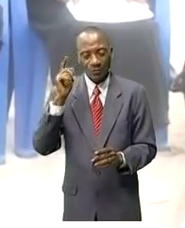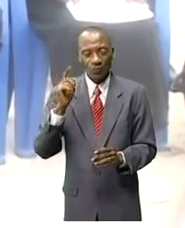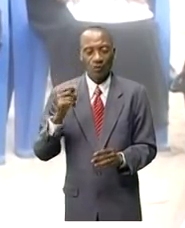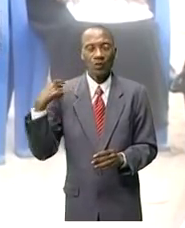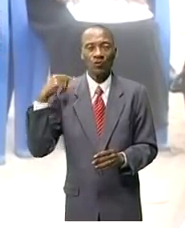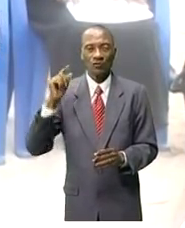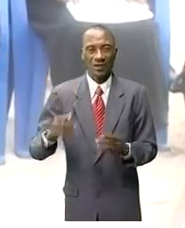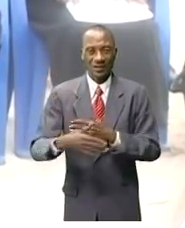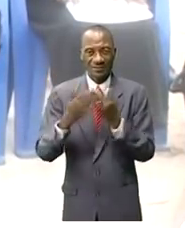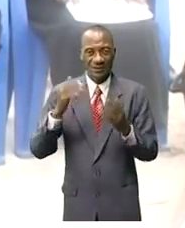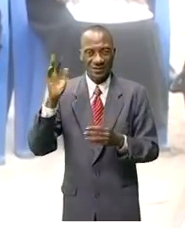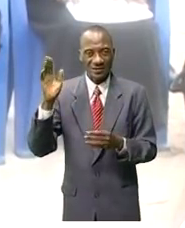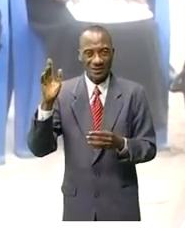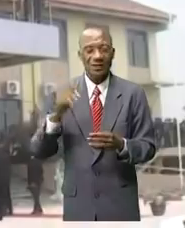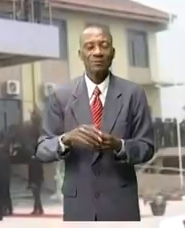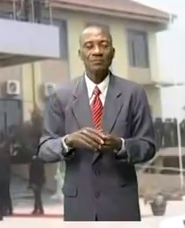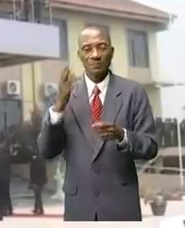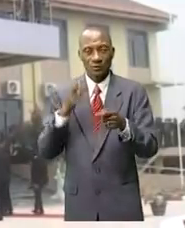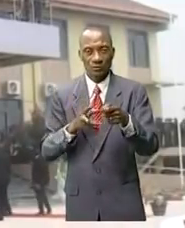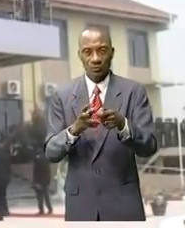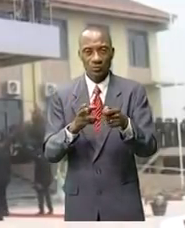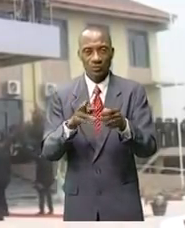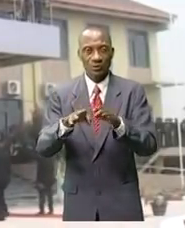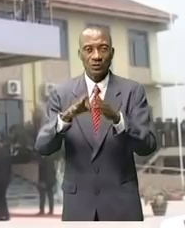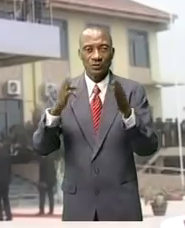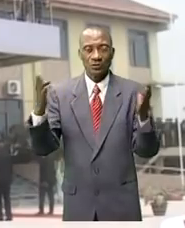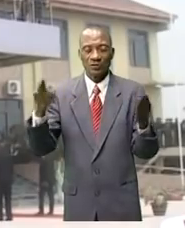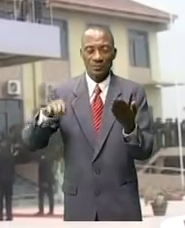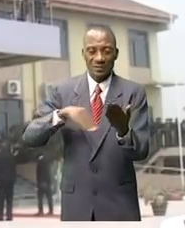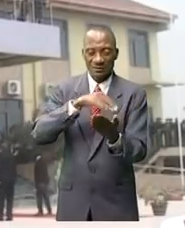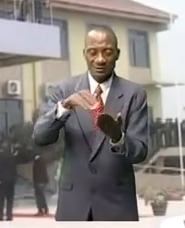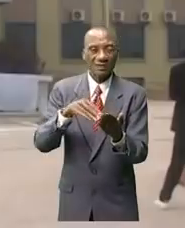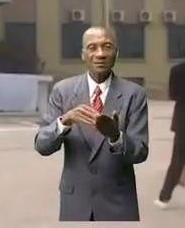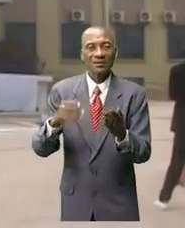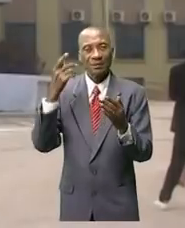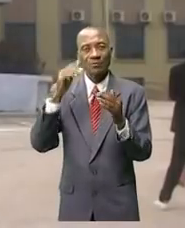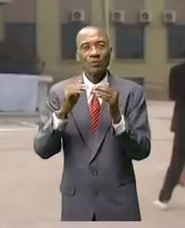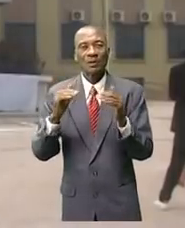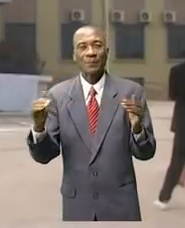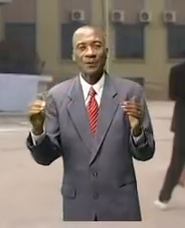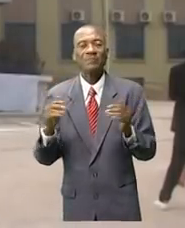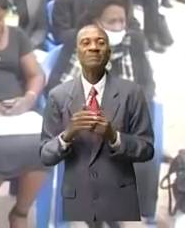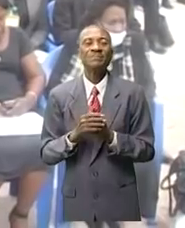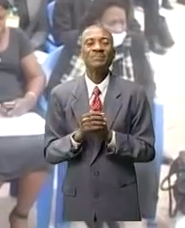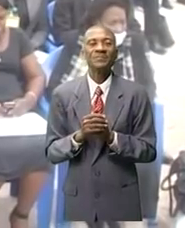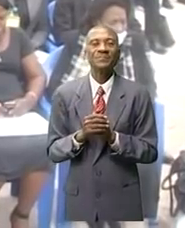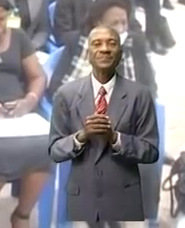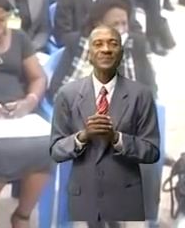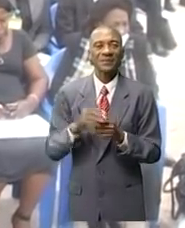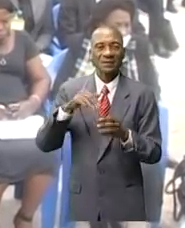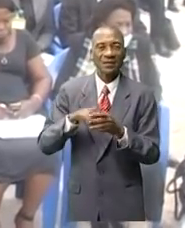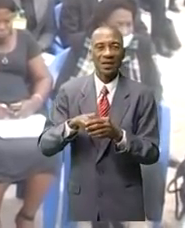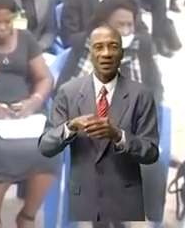Kinshasa, de procéder à l'inauguration du nouveau centre de la Maisonnée de Dieu, dit Baït, en passant dans la